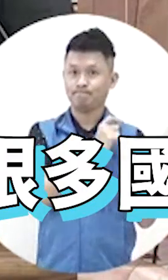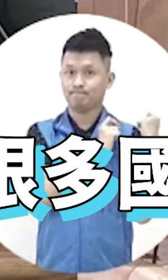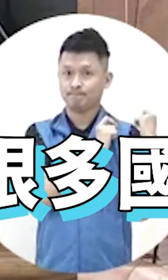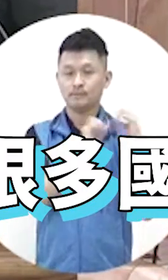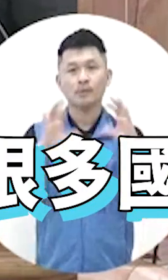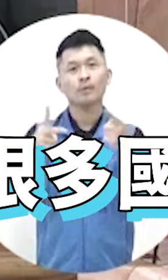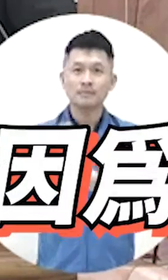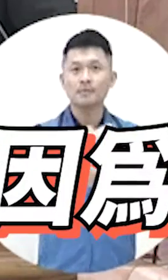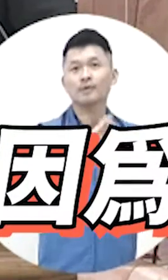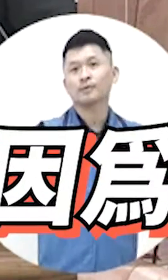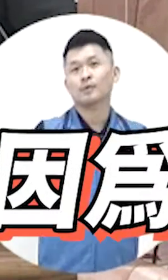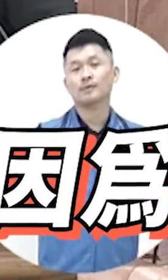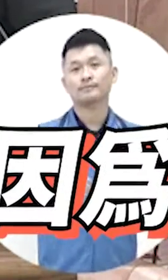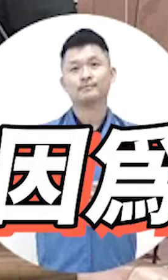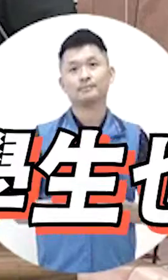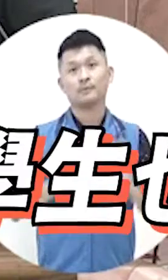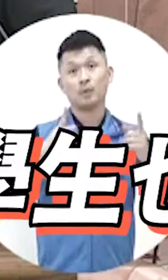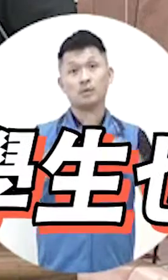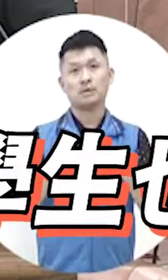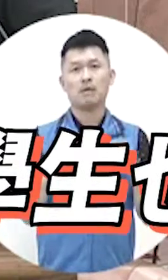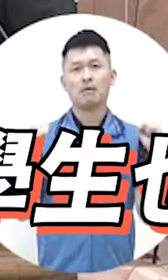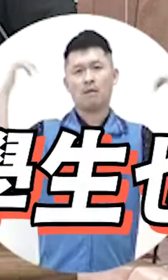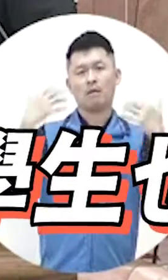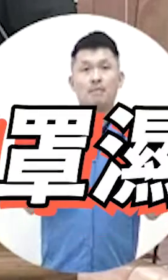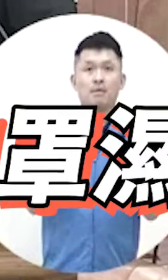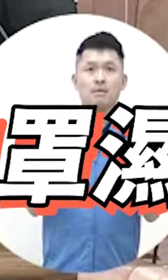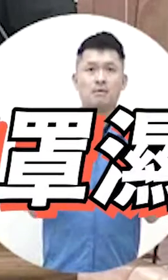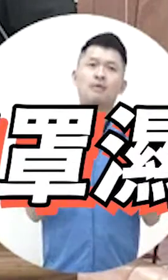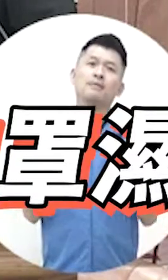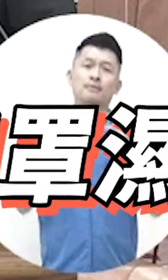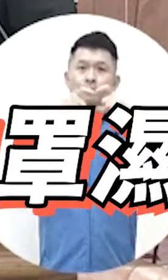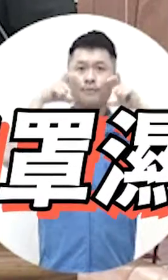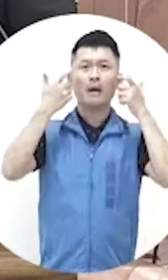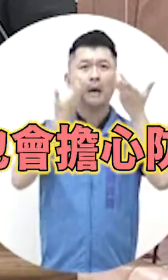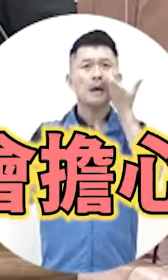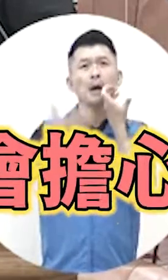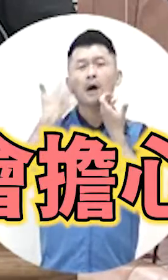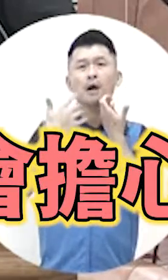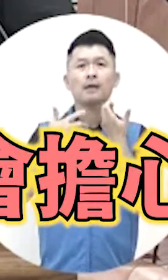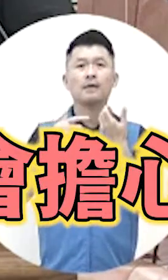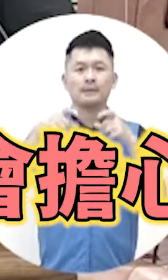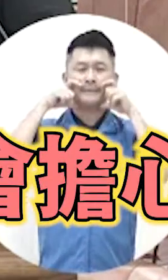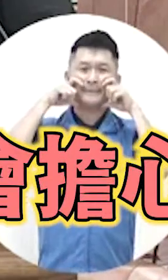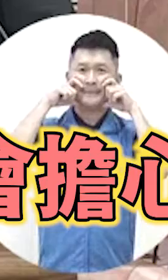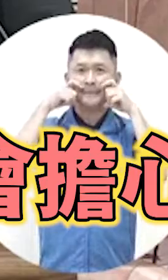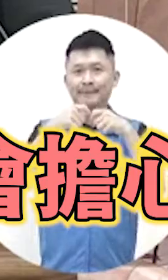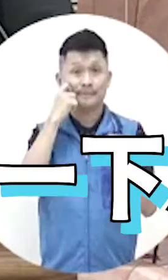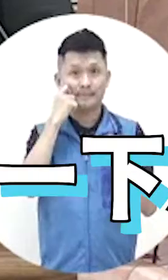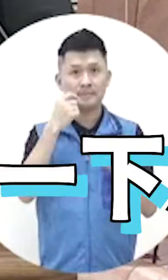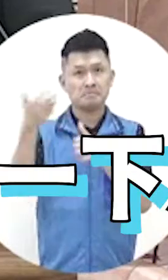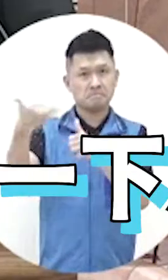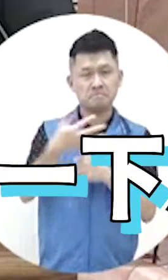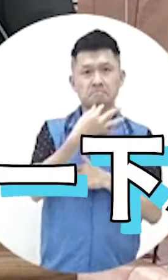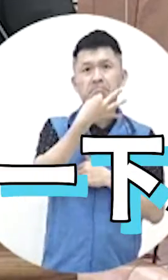国小的家长的反应、啊，现在国小因为没有冷气，所以很多学生也都是一样戴口罩，口罩湿都戴不住。家长其实也会担心那个防疫的问题。